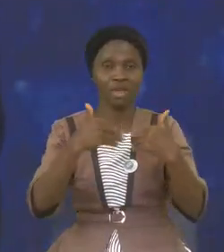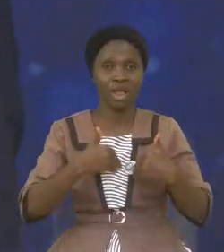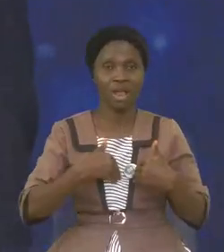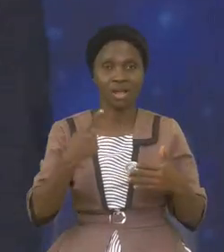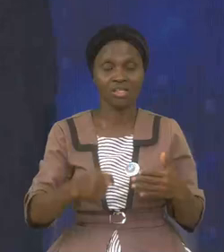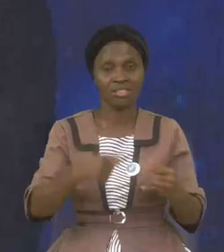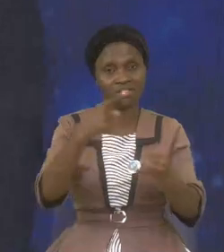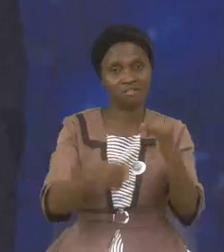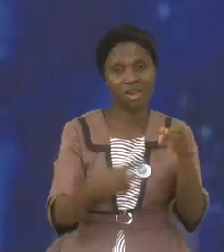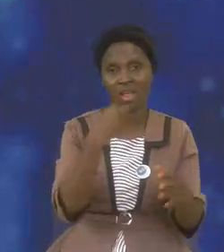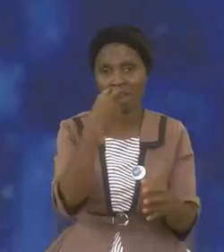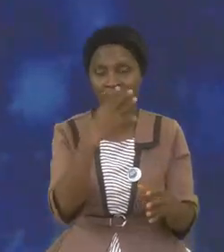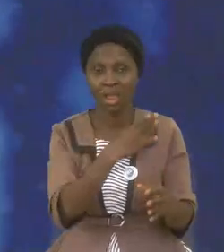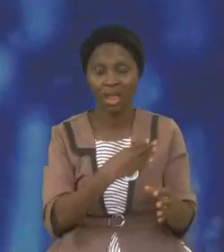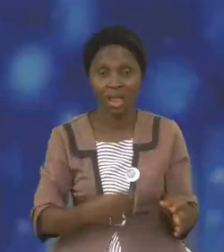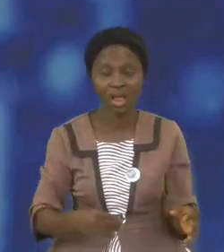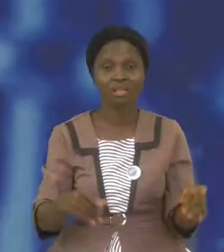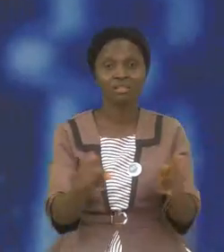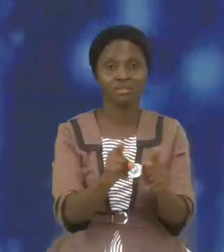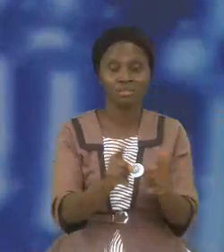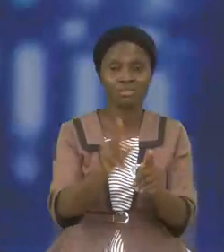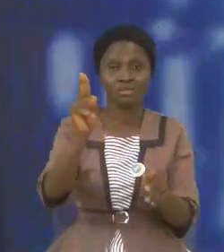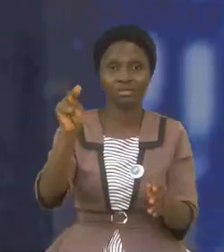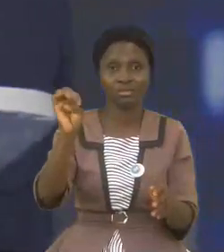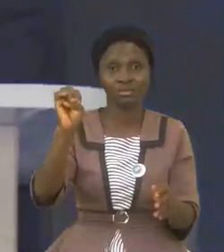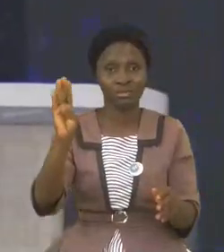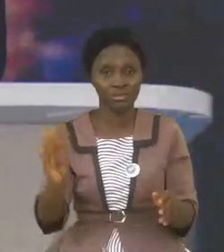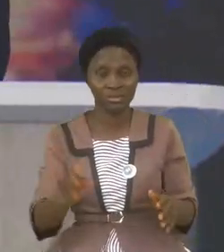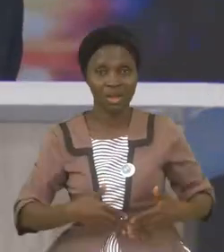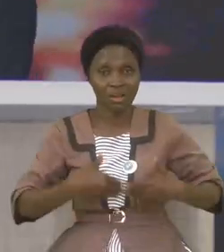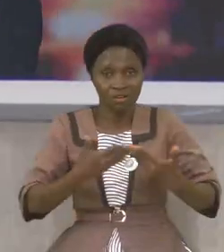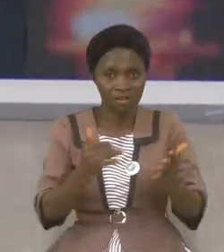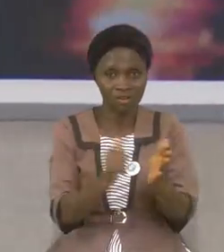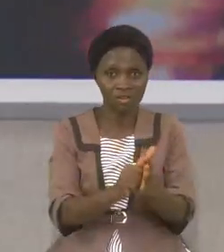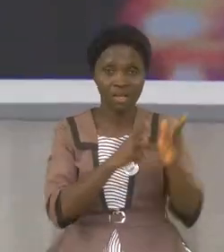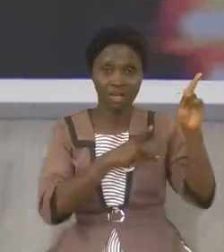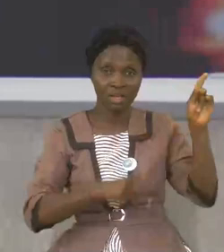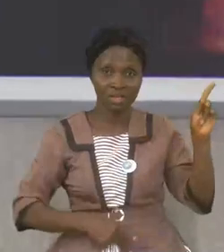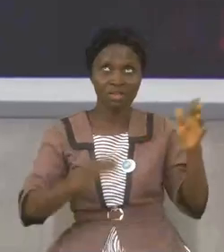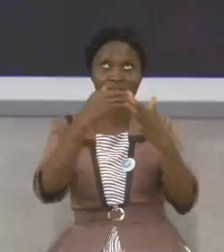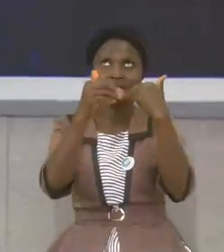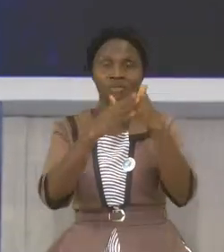captivité. Mais le Dieu du ciel a le dernier mot. Même Nebuchadnezzar